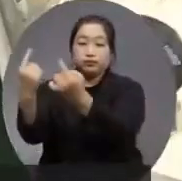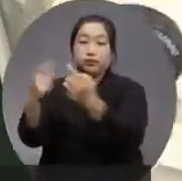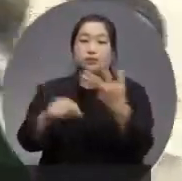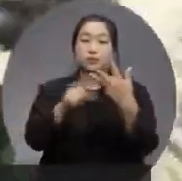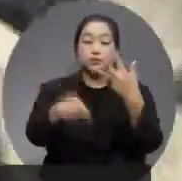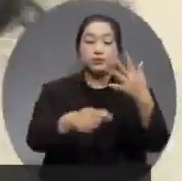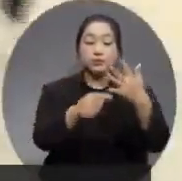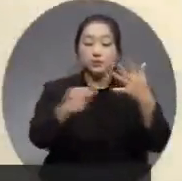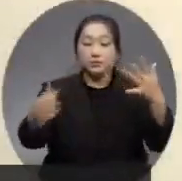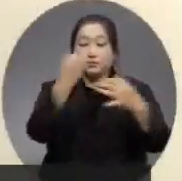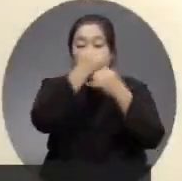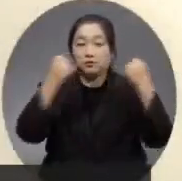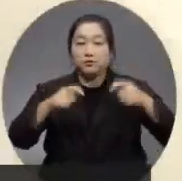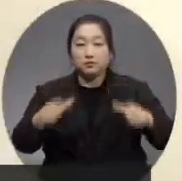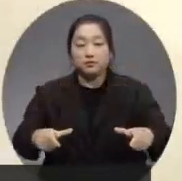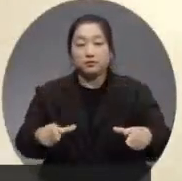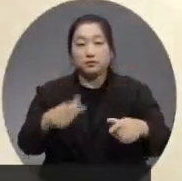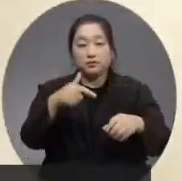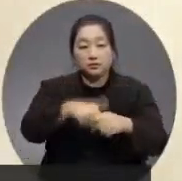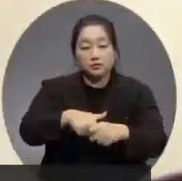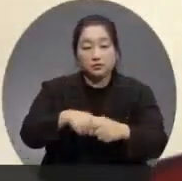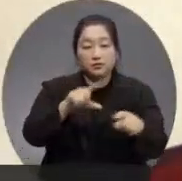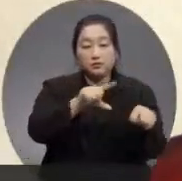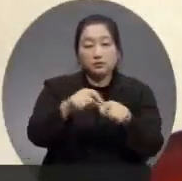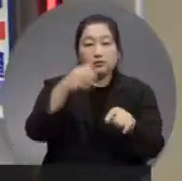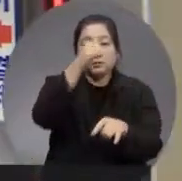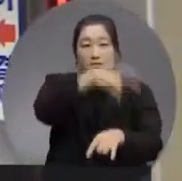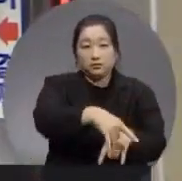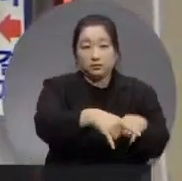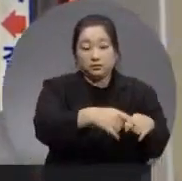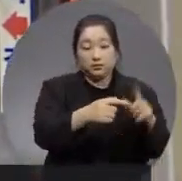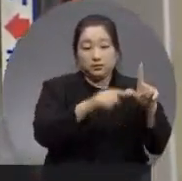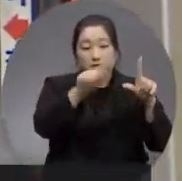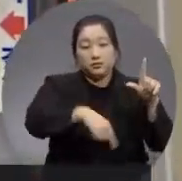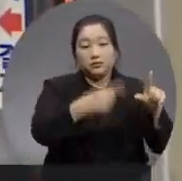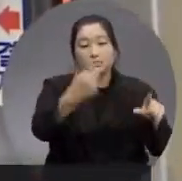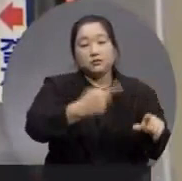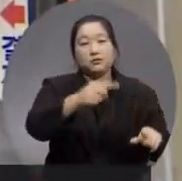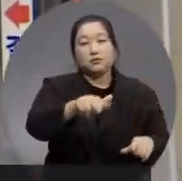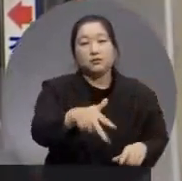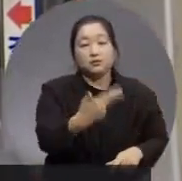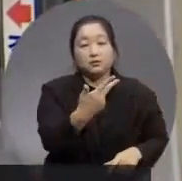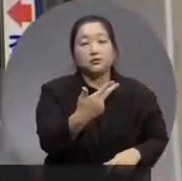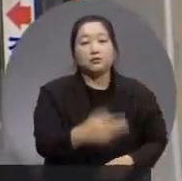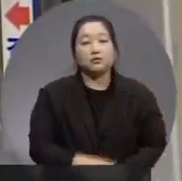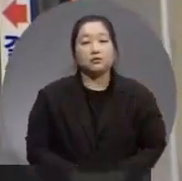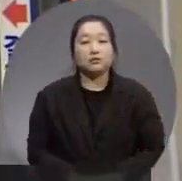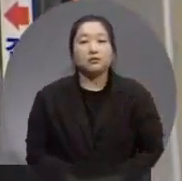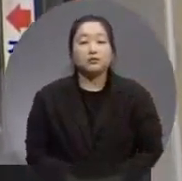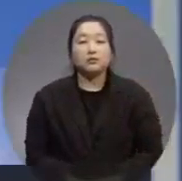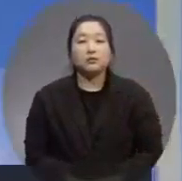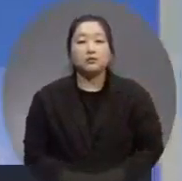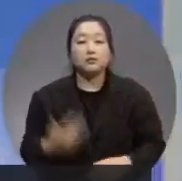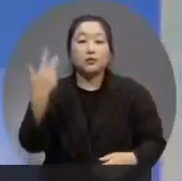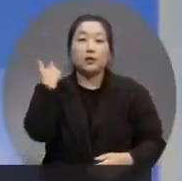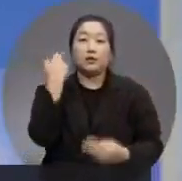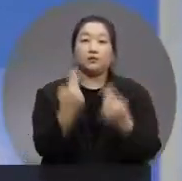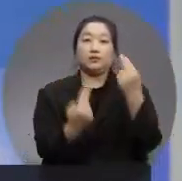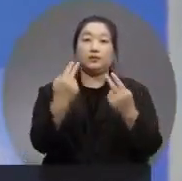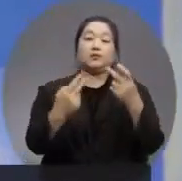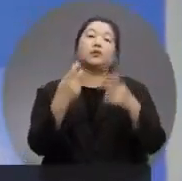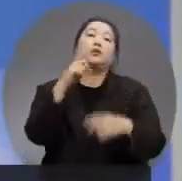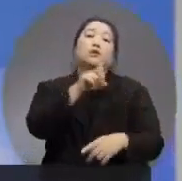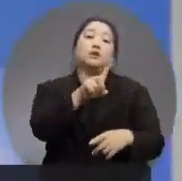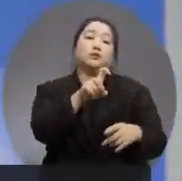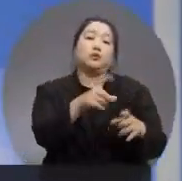넷째 주 충북 지역 주유소 평균 휘발유 가격은 리터당 1,739.79원. 일주일 전보다